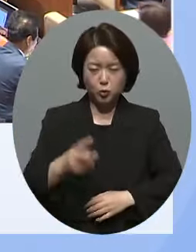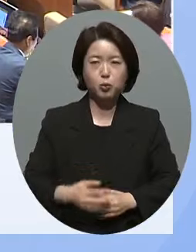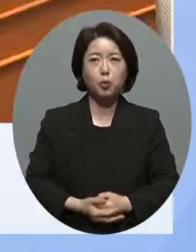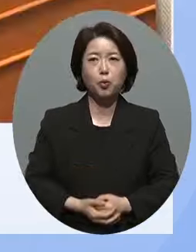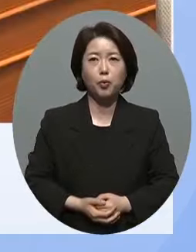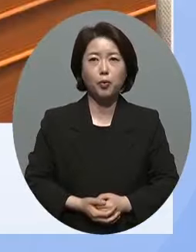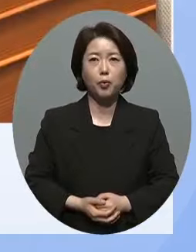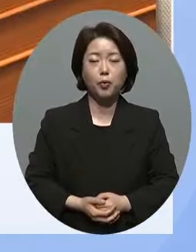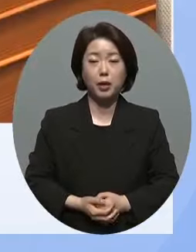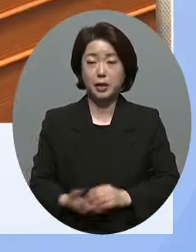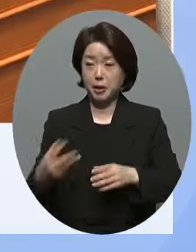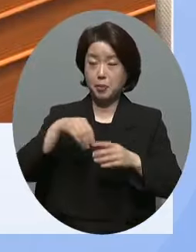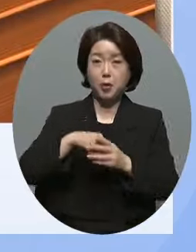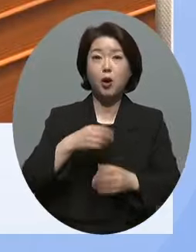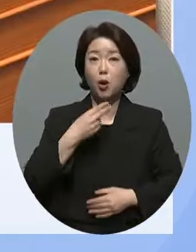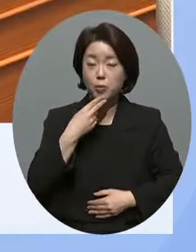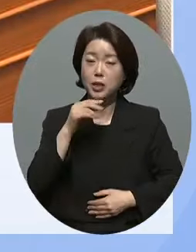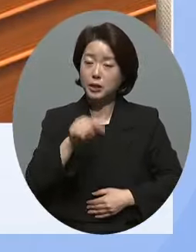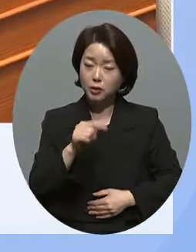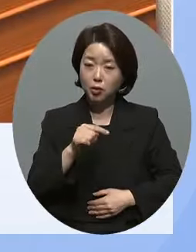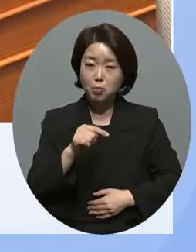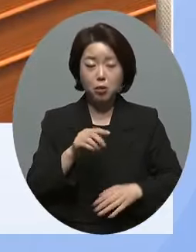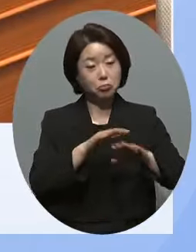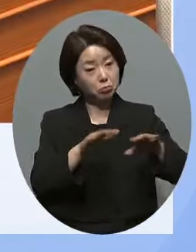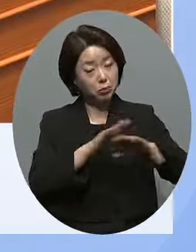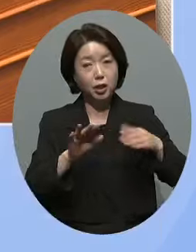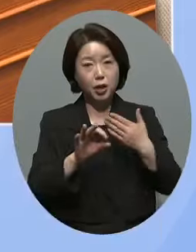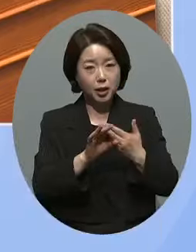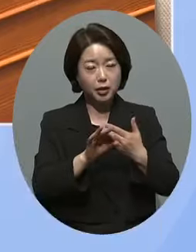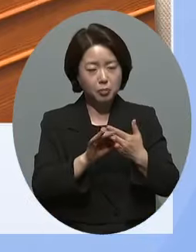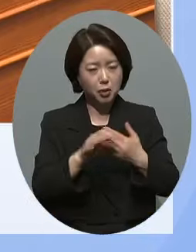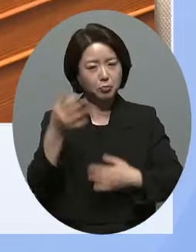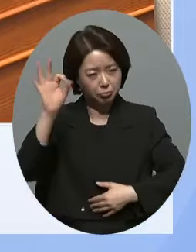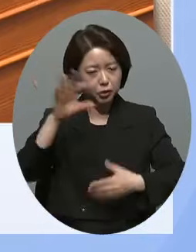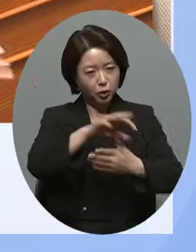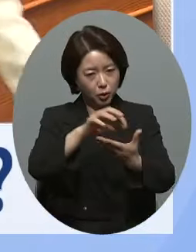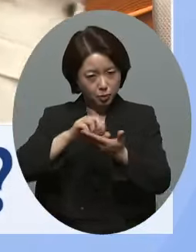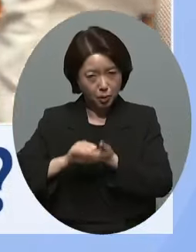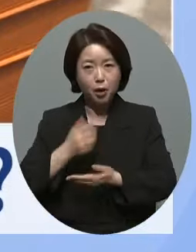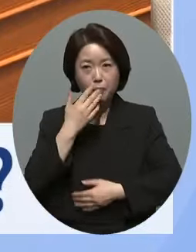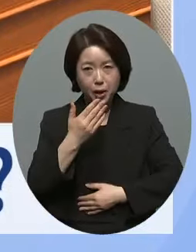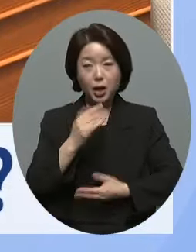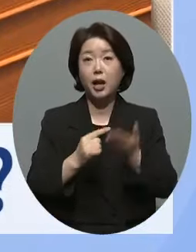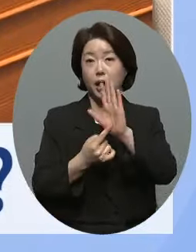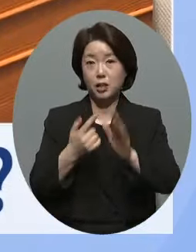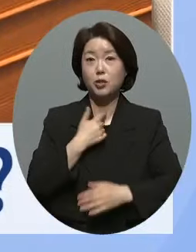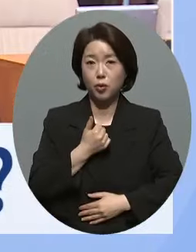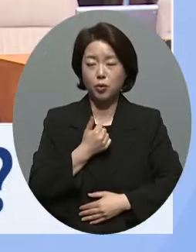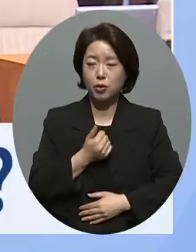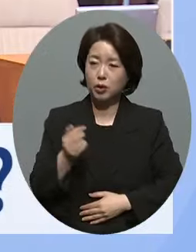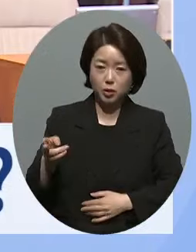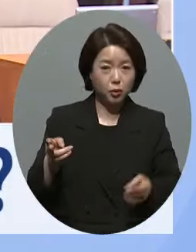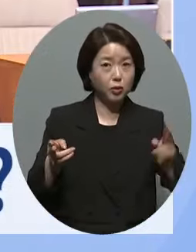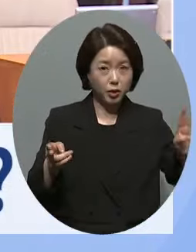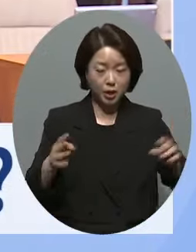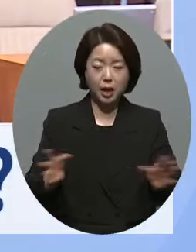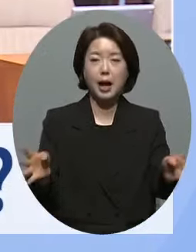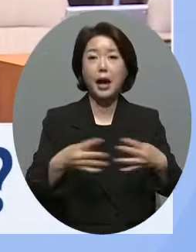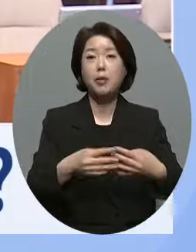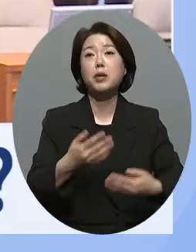부 미반영된 부분만 해소가 된다면은 받아들일 수 있 있음을 시사했기 때문에 그런 것들만 저는 여약 합의를 해 주고 그다음에